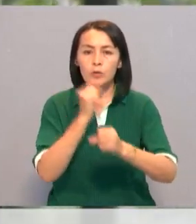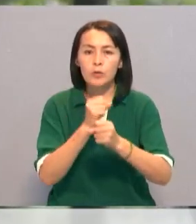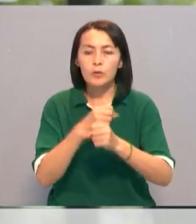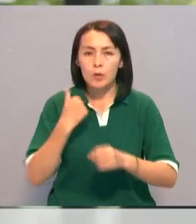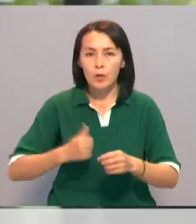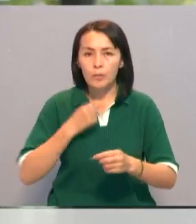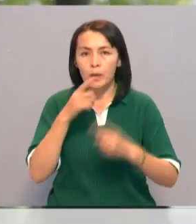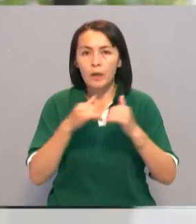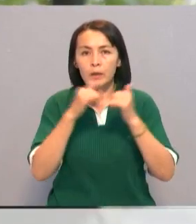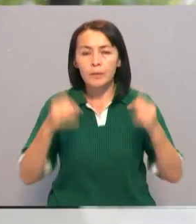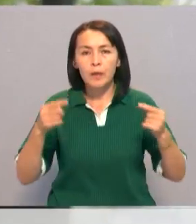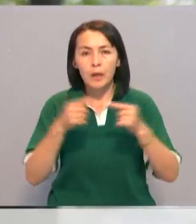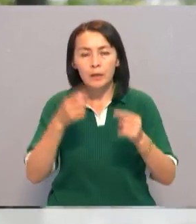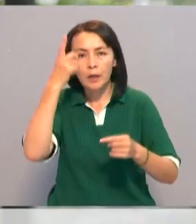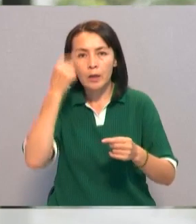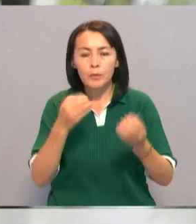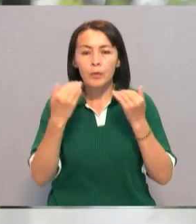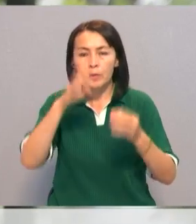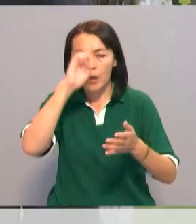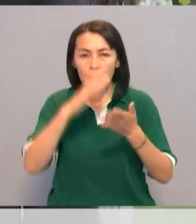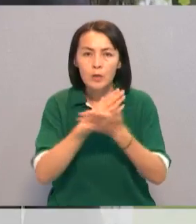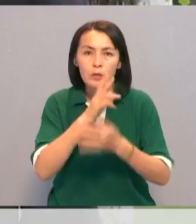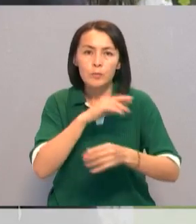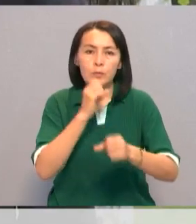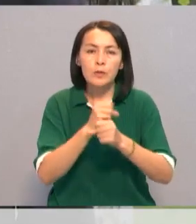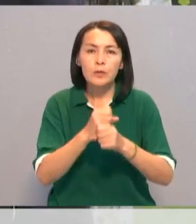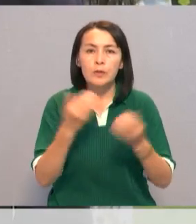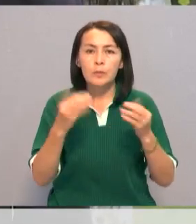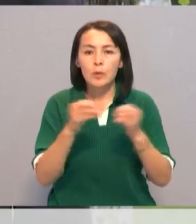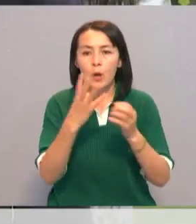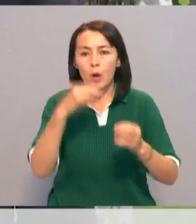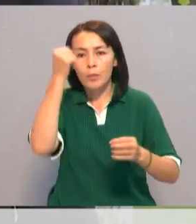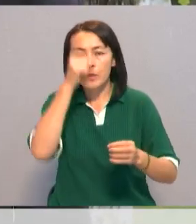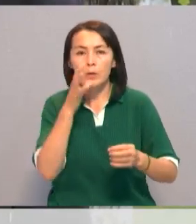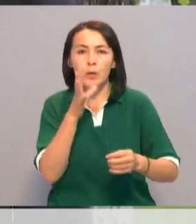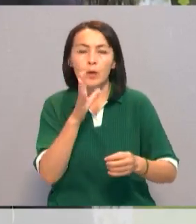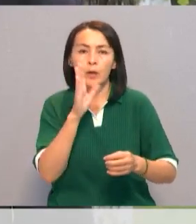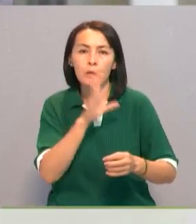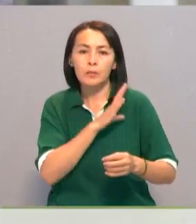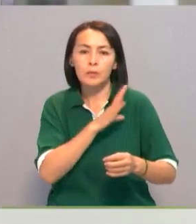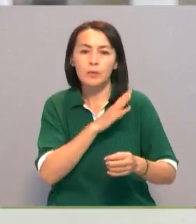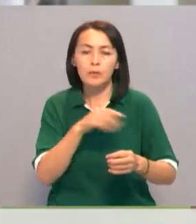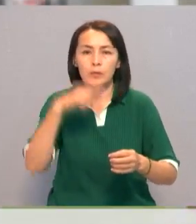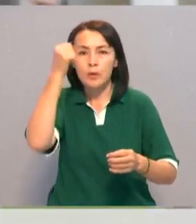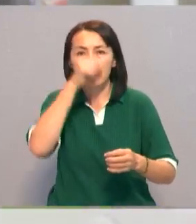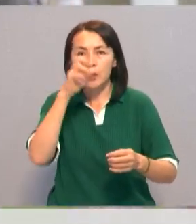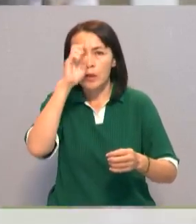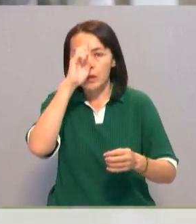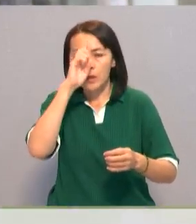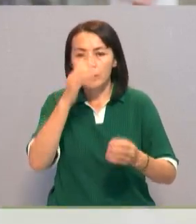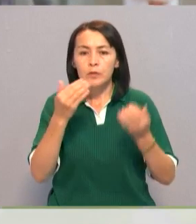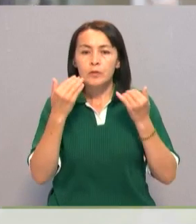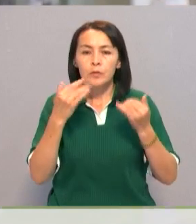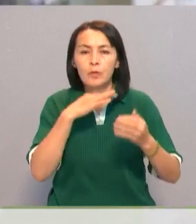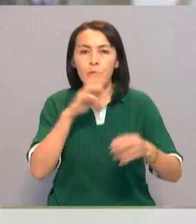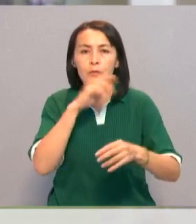абыройы артатыны анық деп санайды. Оның мемлекеттік қызметте жүргеніне биыл 15 жыл болады. Осы жылдар ішінде ел мүддесі жолында аянбай